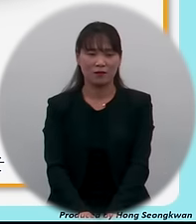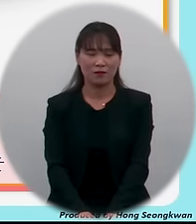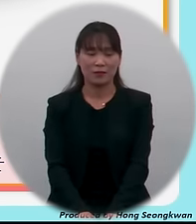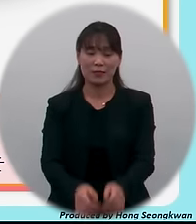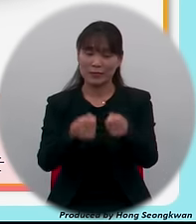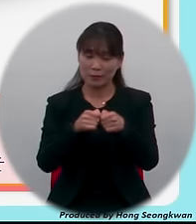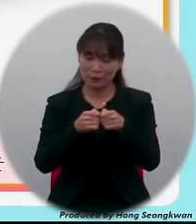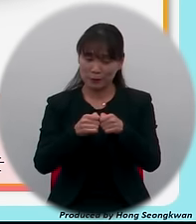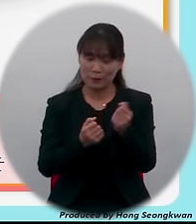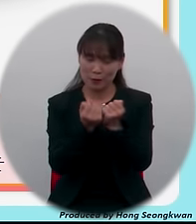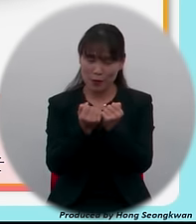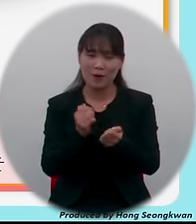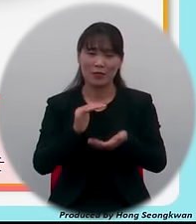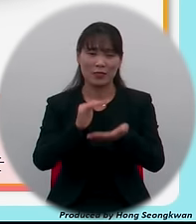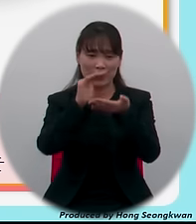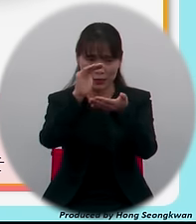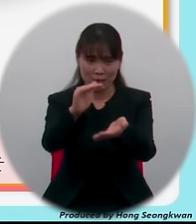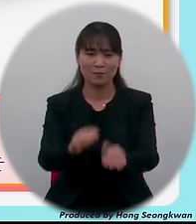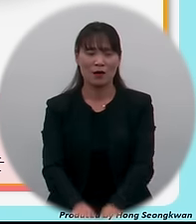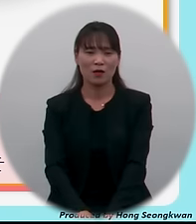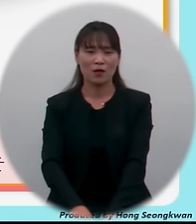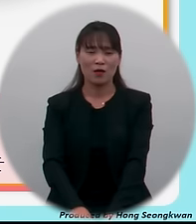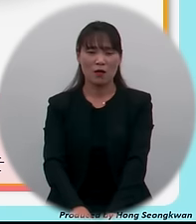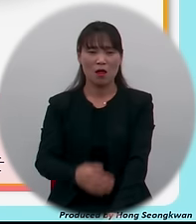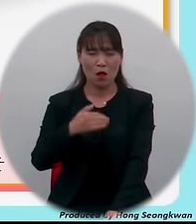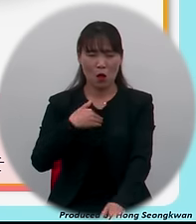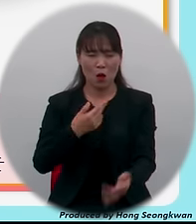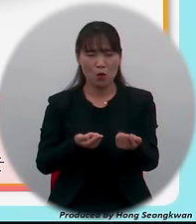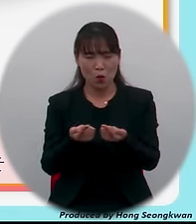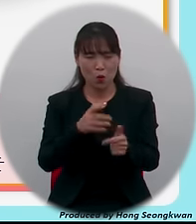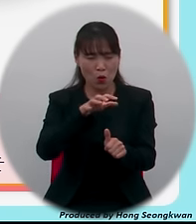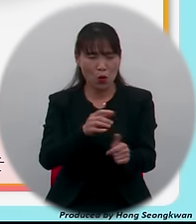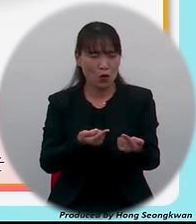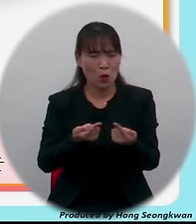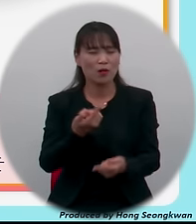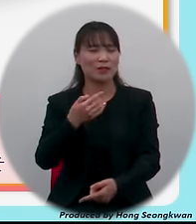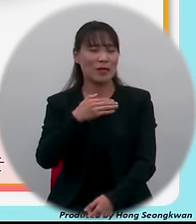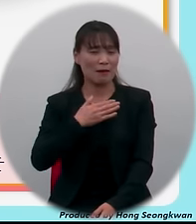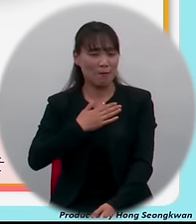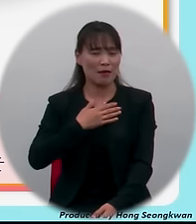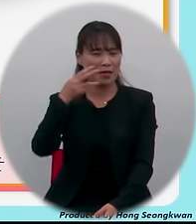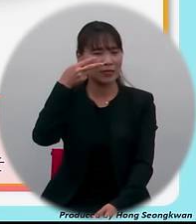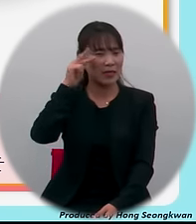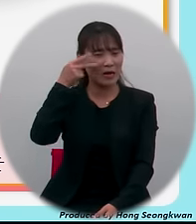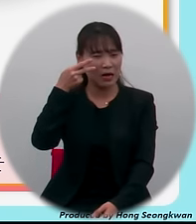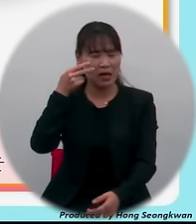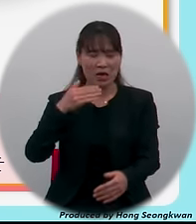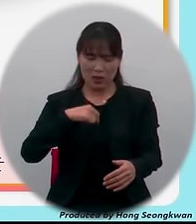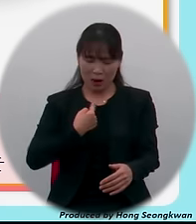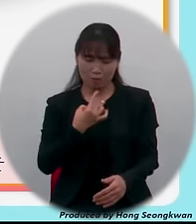드리면 이것을 일루션 오브 컨트롤 통제감의 착각이라고 해요 자신은 물론 주변 상황까지 자기가 모두